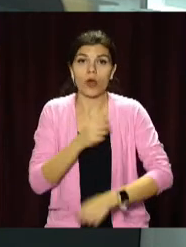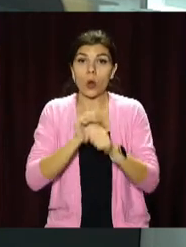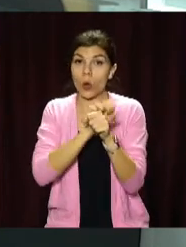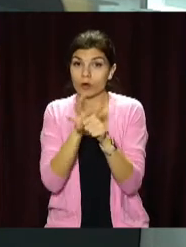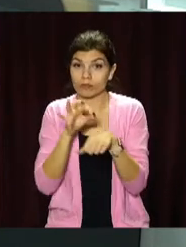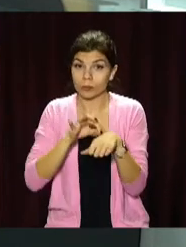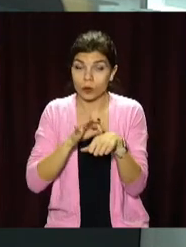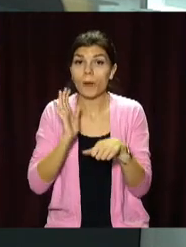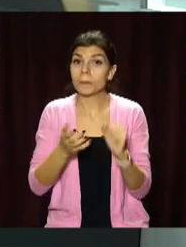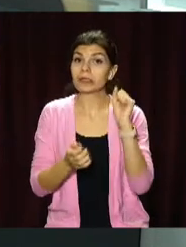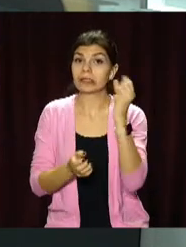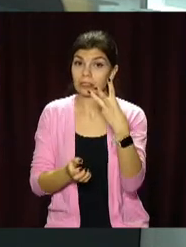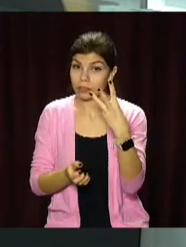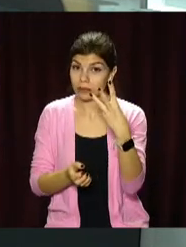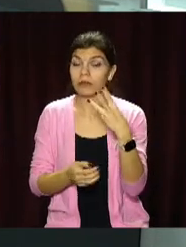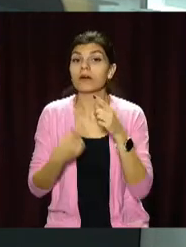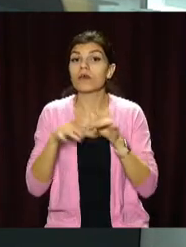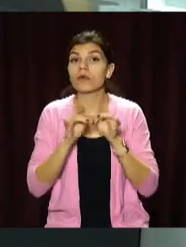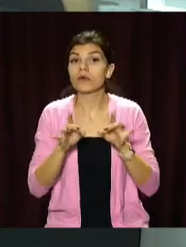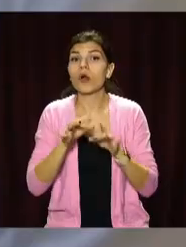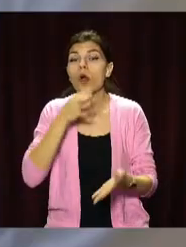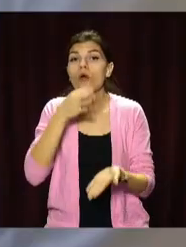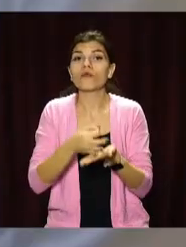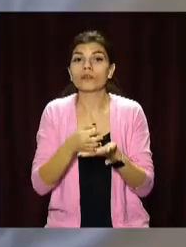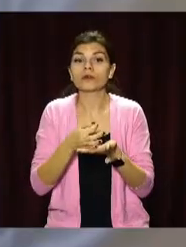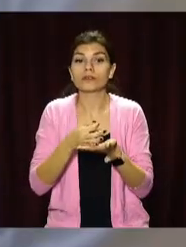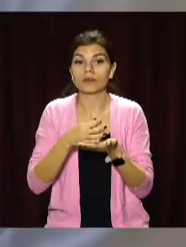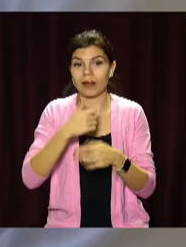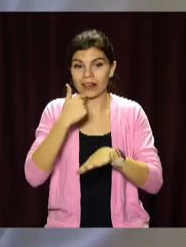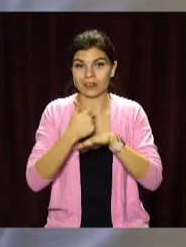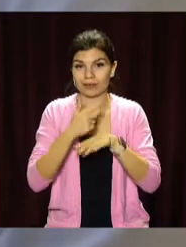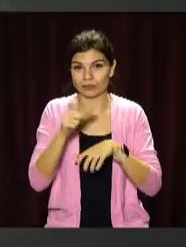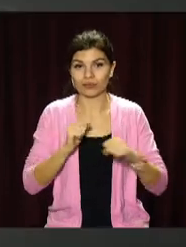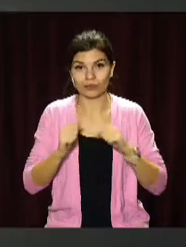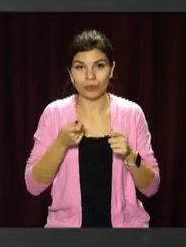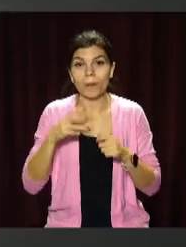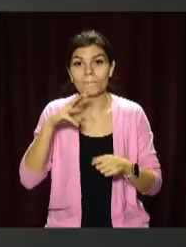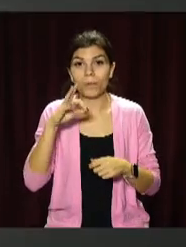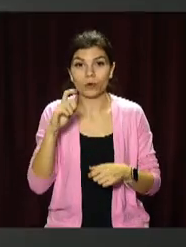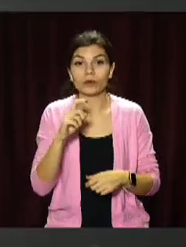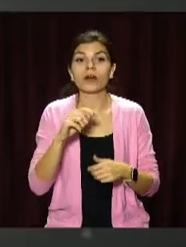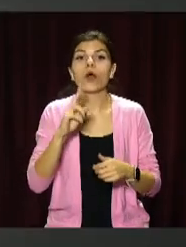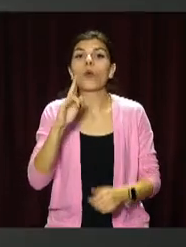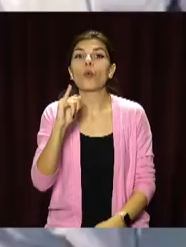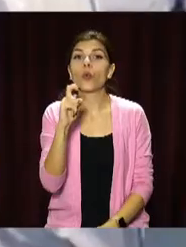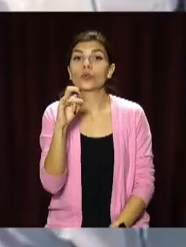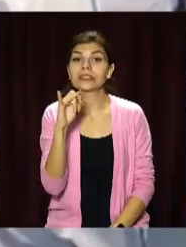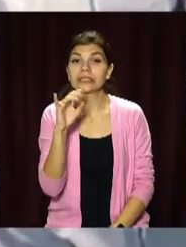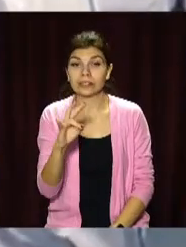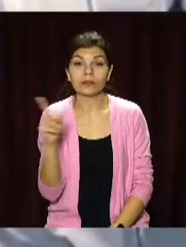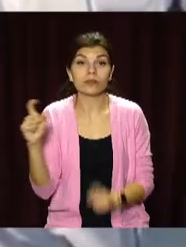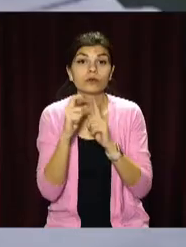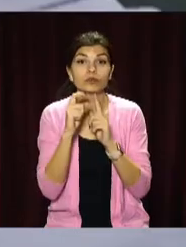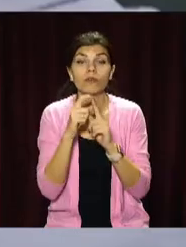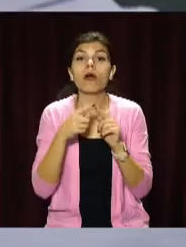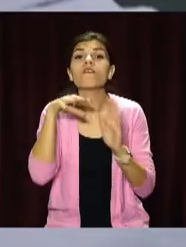коронавірусу. Їх буде 3. Про це розповів виконуючий обов'язки голови Центру громадського здоров'я МОЗ Ігор Кузін. За його словами, до цих